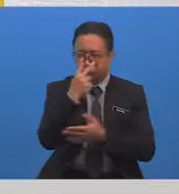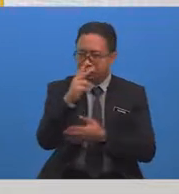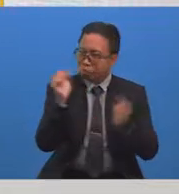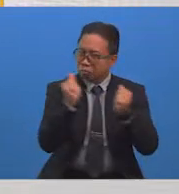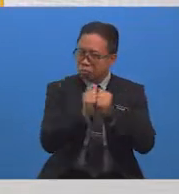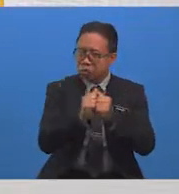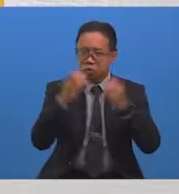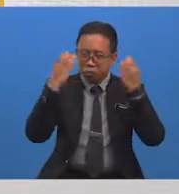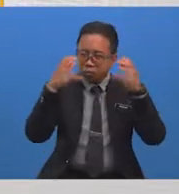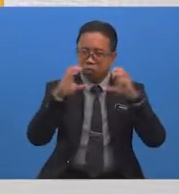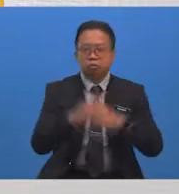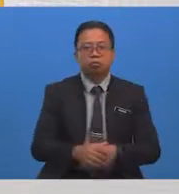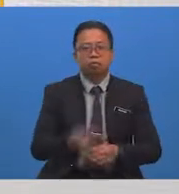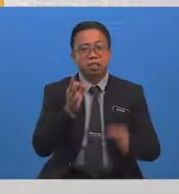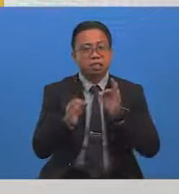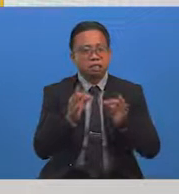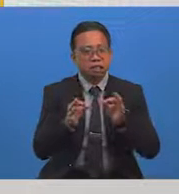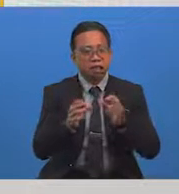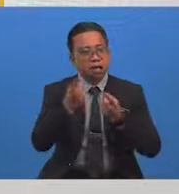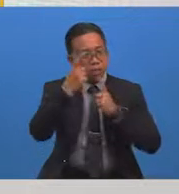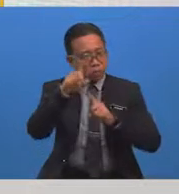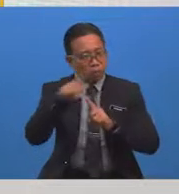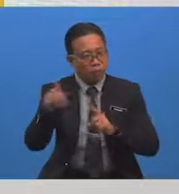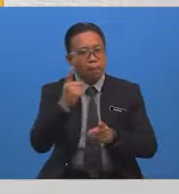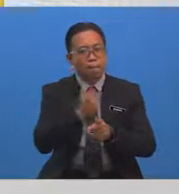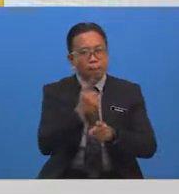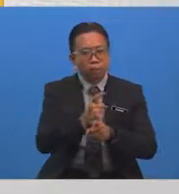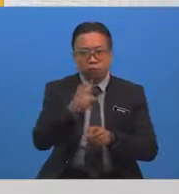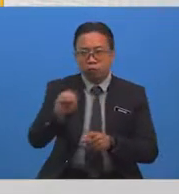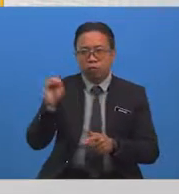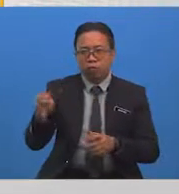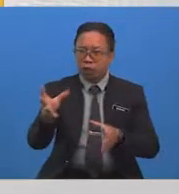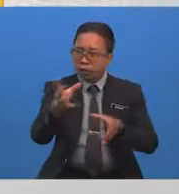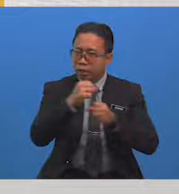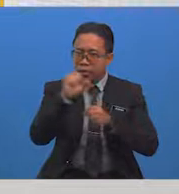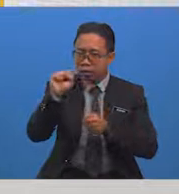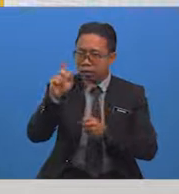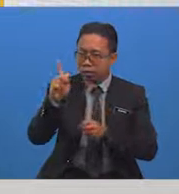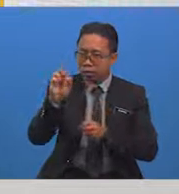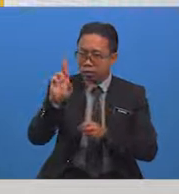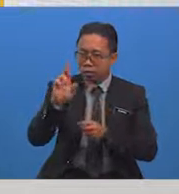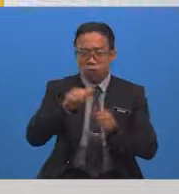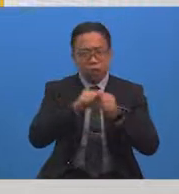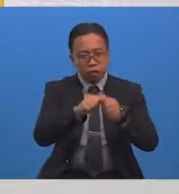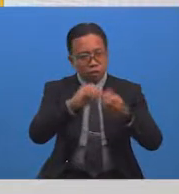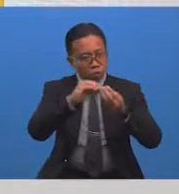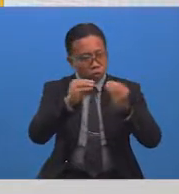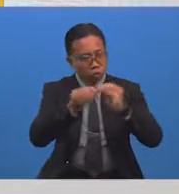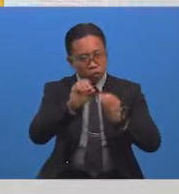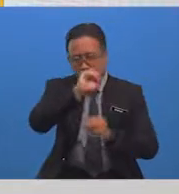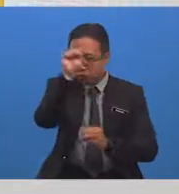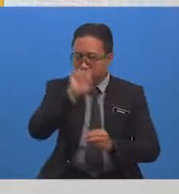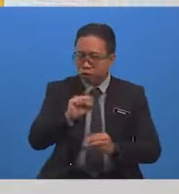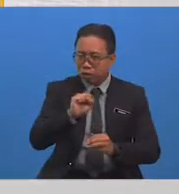bersama cukup jika jawaban betul maka murid akan mendapat skor mengikut membosankan murid